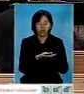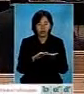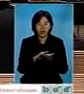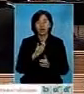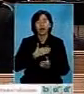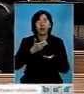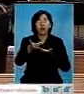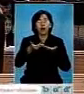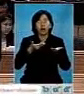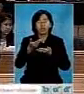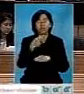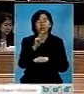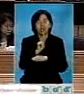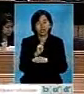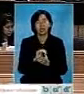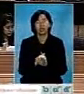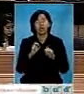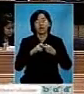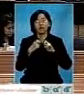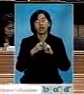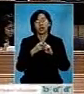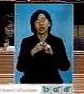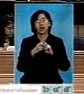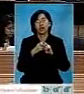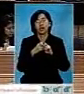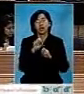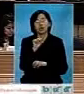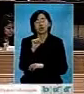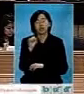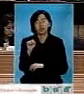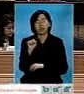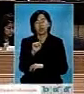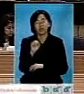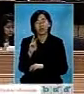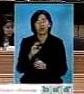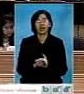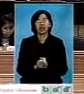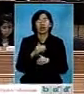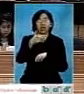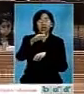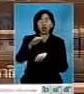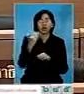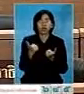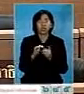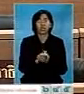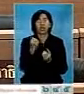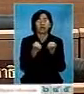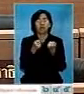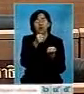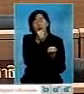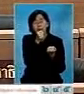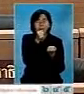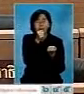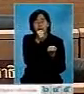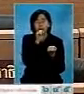ผมหารือเรื่องความเดือดร้อนของสมาชิกสั้นๆกับท่านประธานครับนอกสภาตอนนี้เนี่ยมีรถขยายเสียงนะ